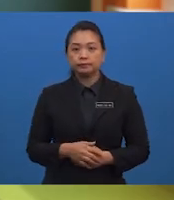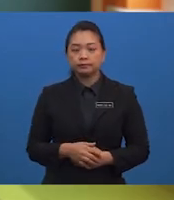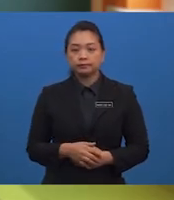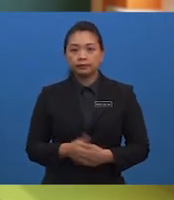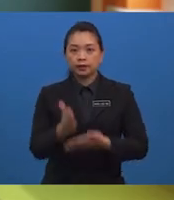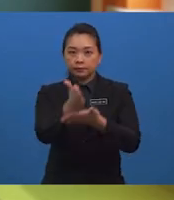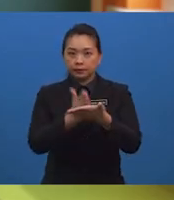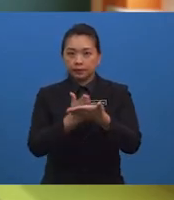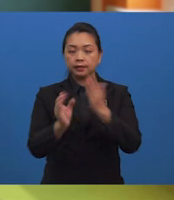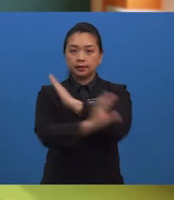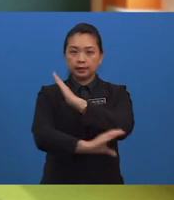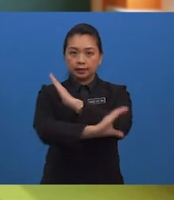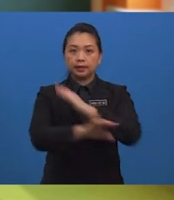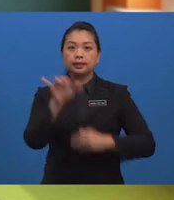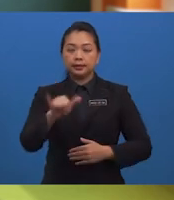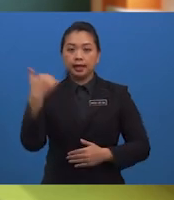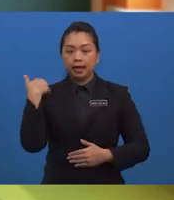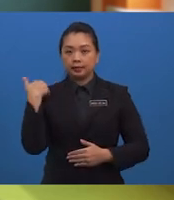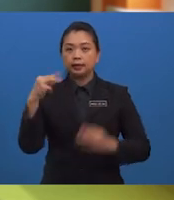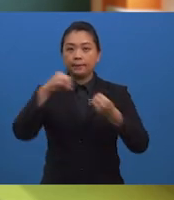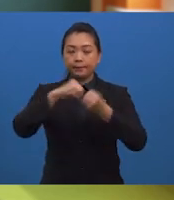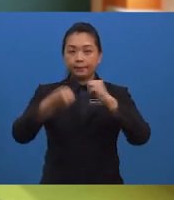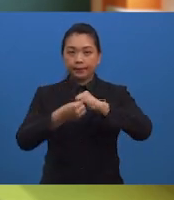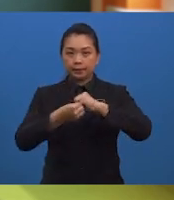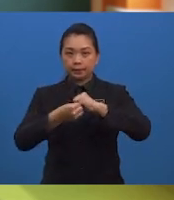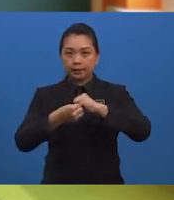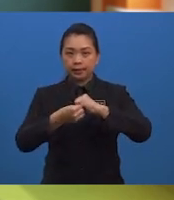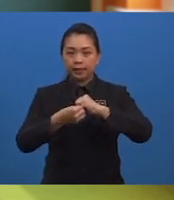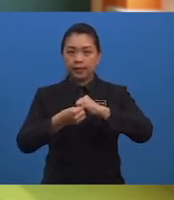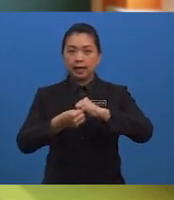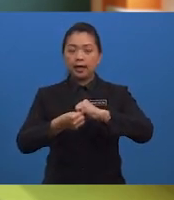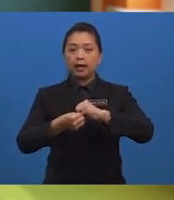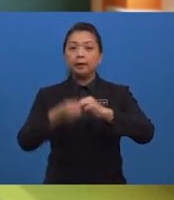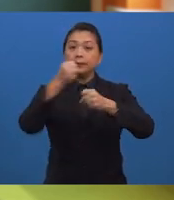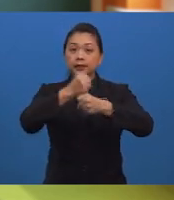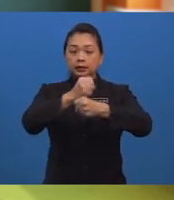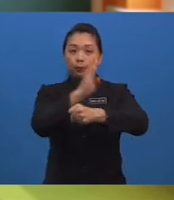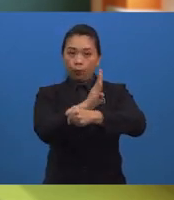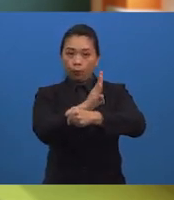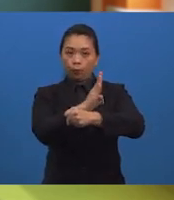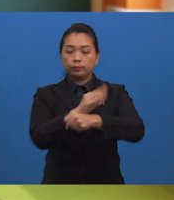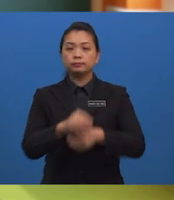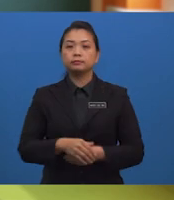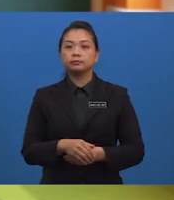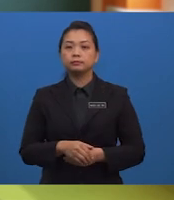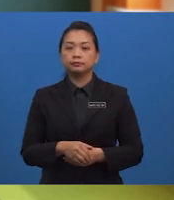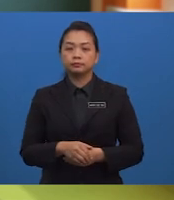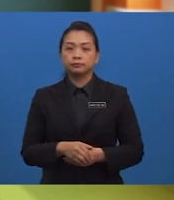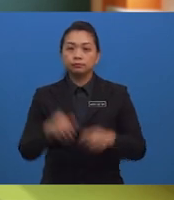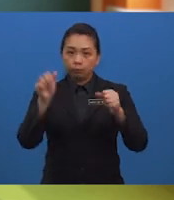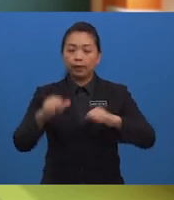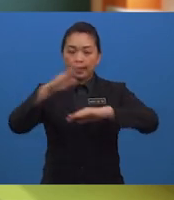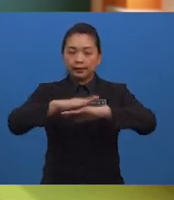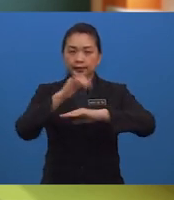sesetengah negara yang mengalami masalah lebihan tenaga buruh boleh mengurangkan masalah lebihan tenaga